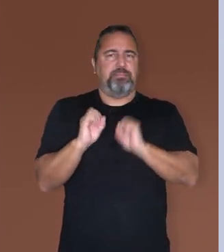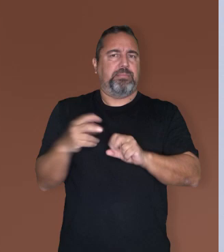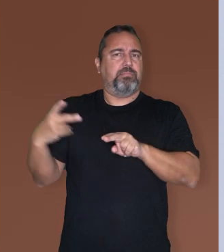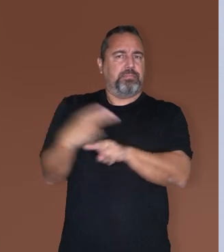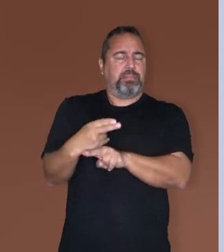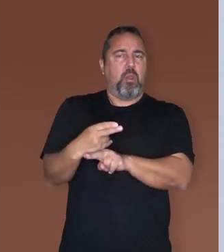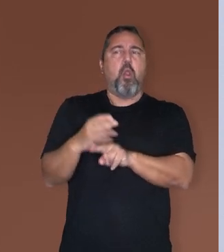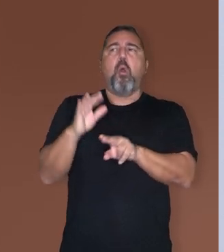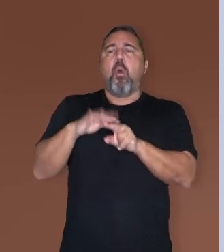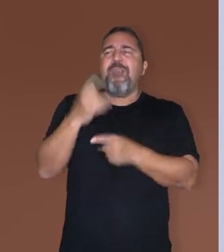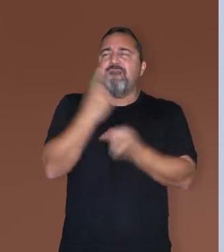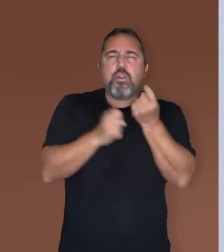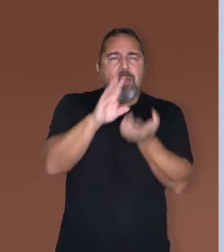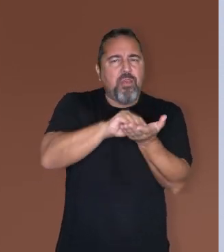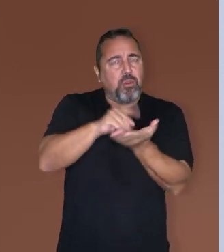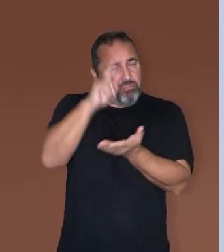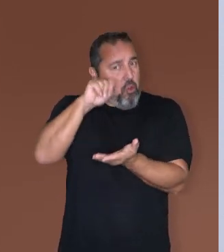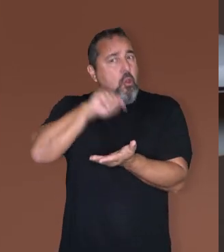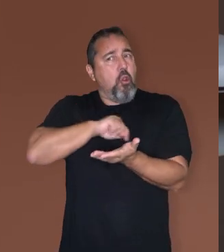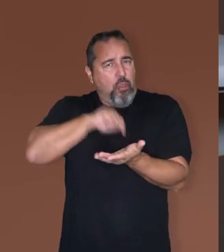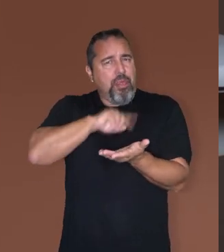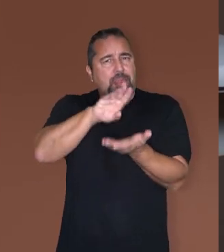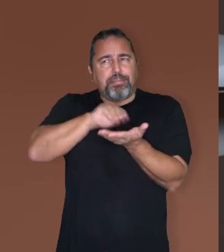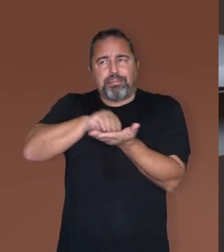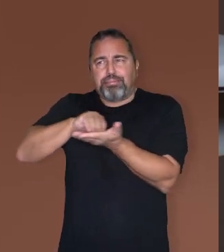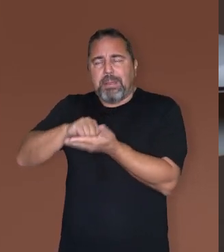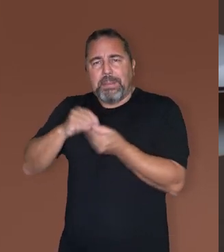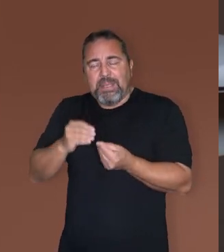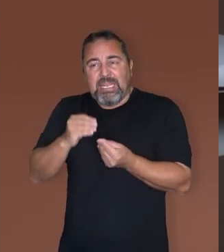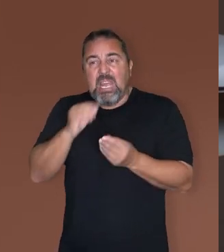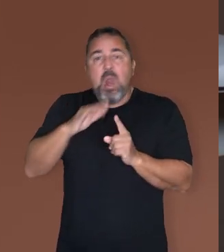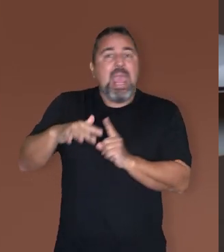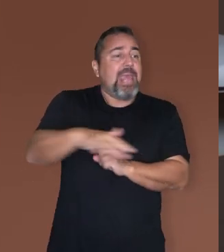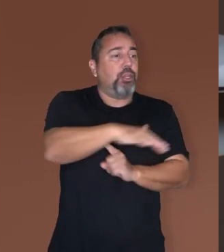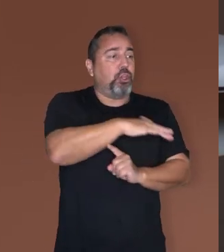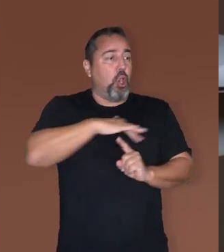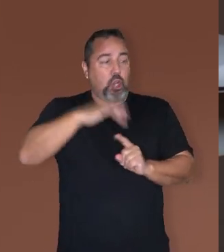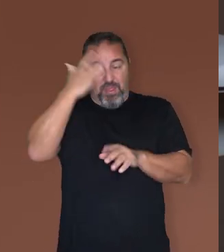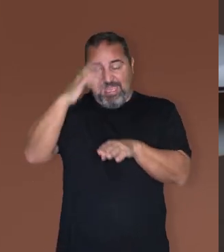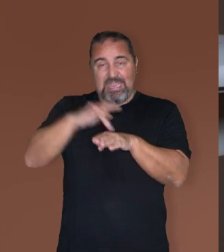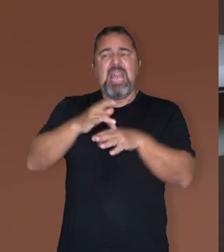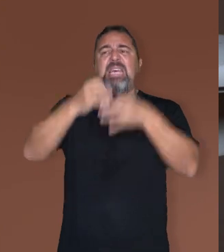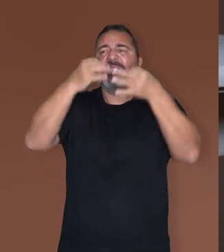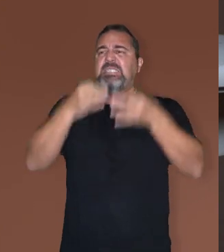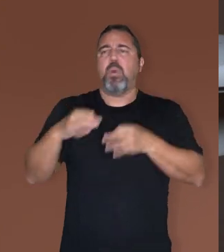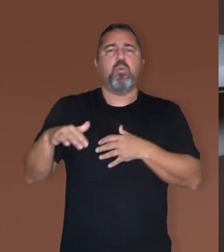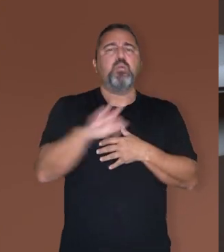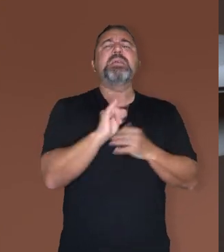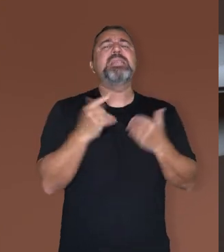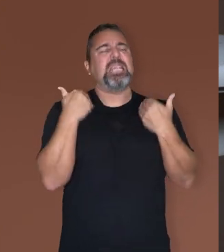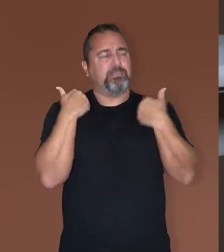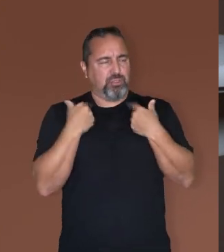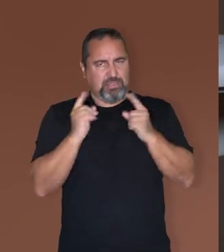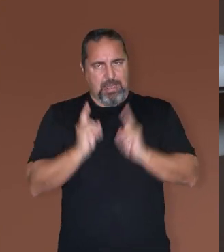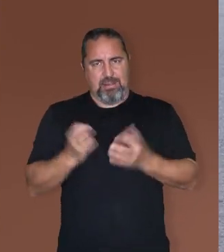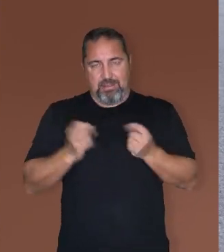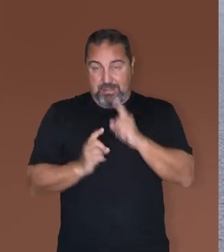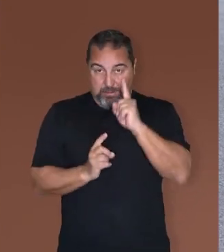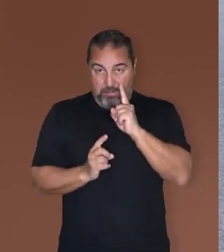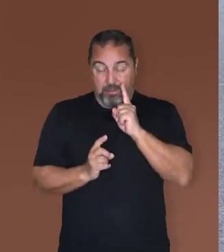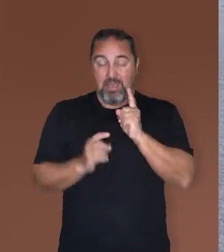Informazioa modu kontzientean. Eta ingurune digital segurua eta arduratsua kudeatzen ikasiko